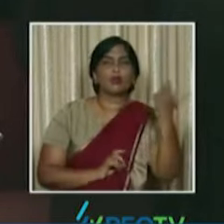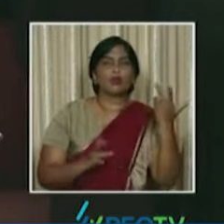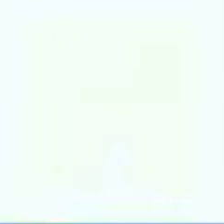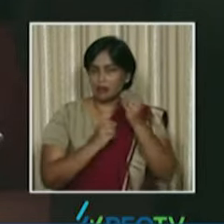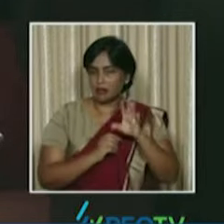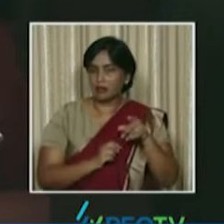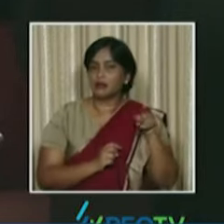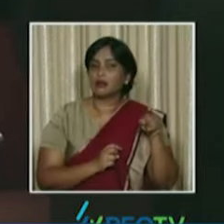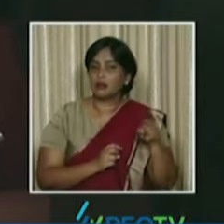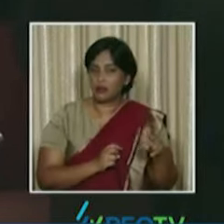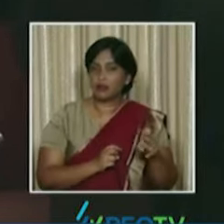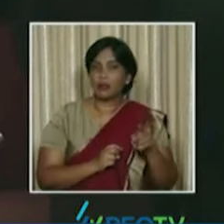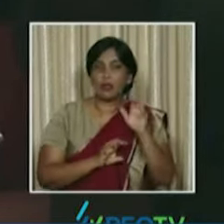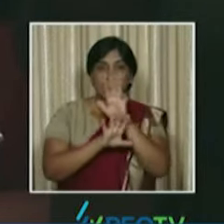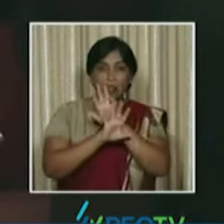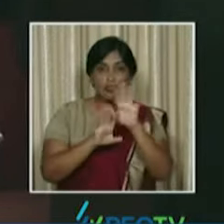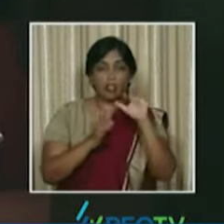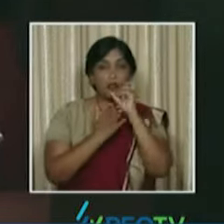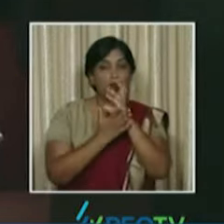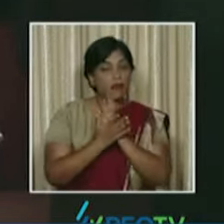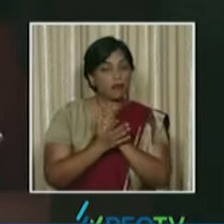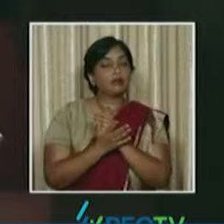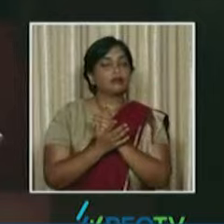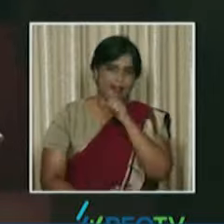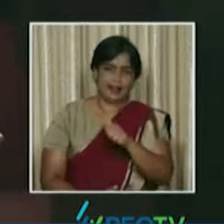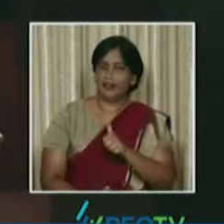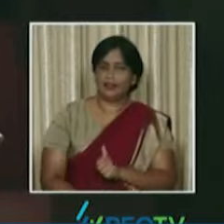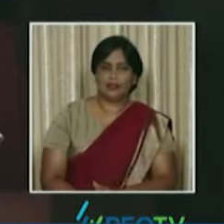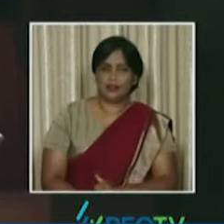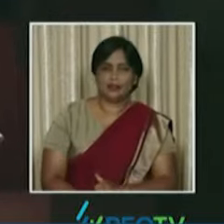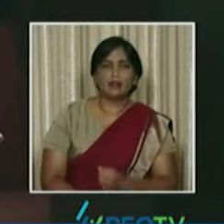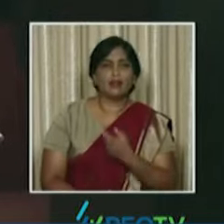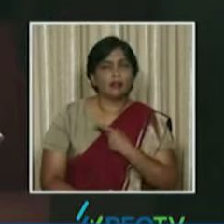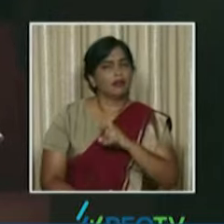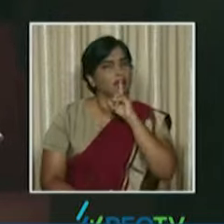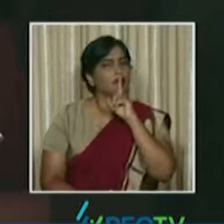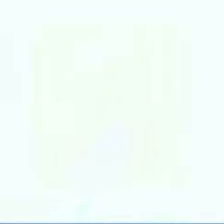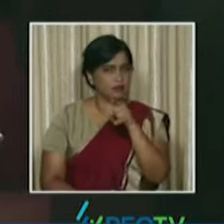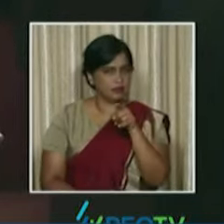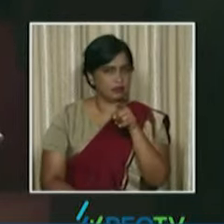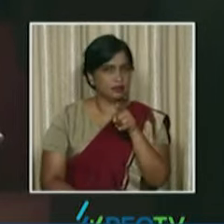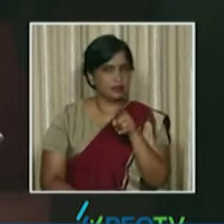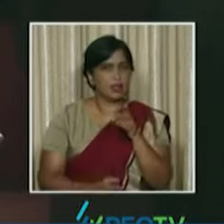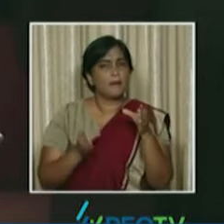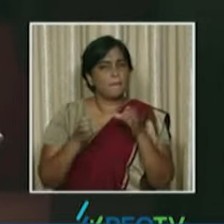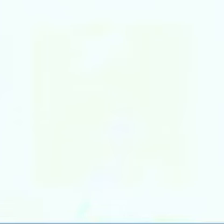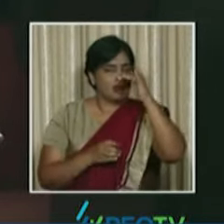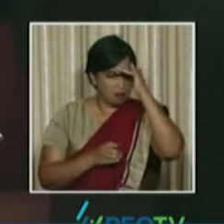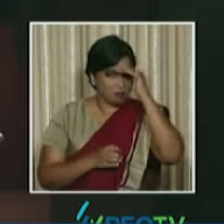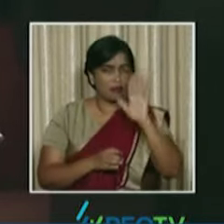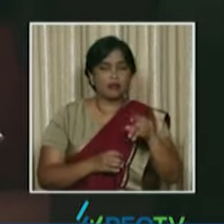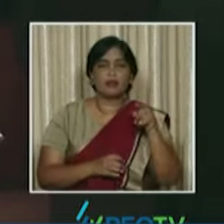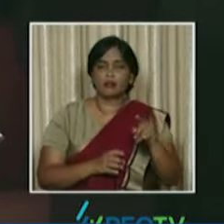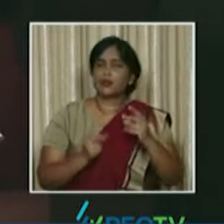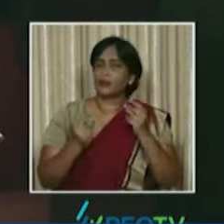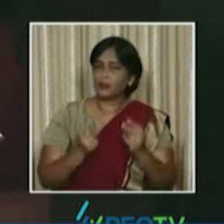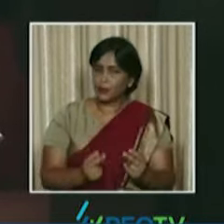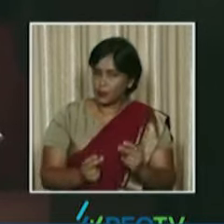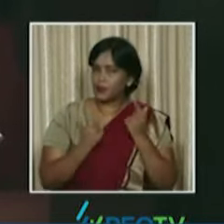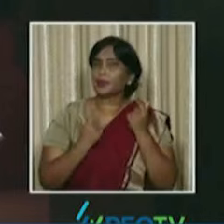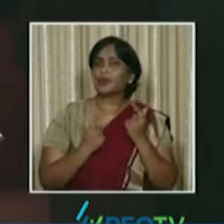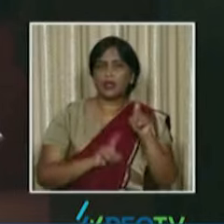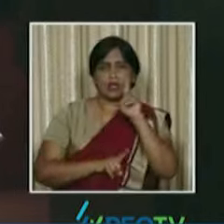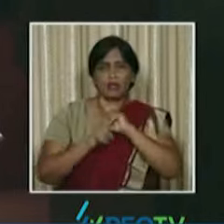සිදු වෙලා නැහැ. මෙම 19 වැනි වගන්තිය ඉවත් කර යුතුයි කියලා තියෙනවා. ඉතින් මම ඔබතුමාගෙන් ඉල්ලීමක් කරනවා පක්ෂ නායකින්ට